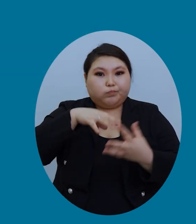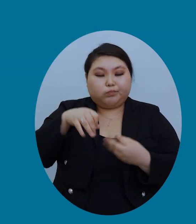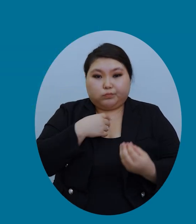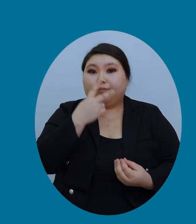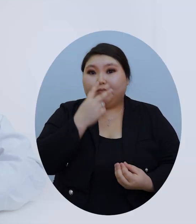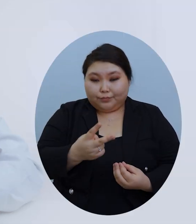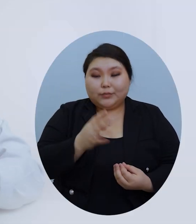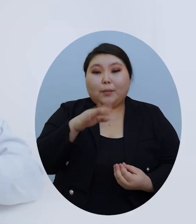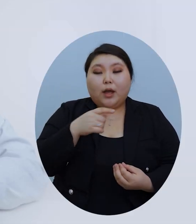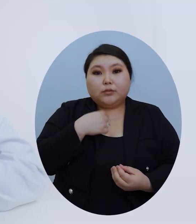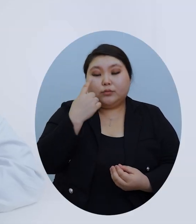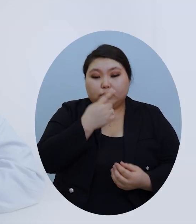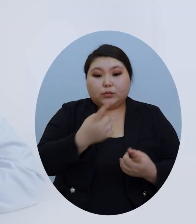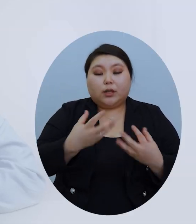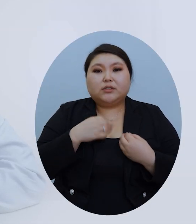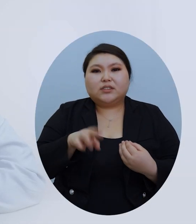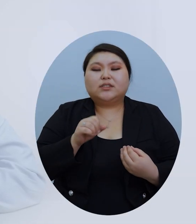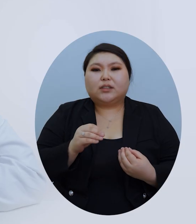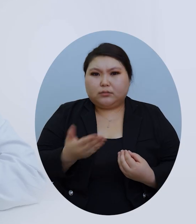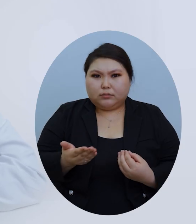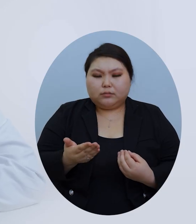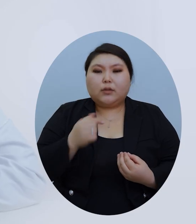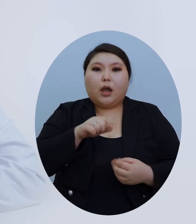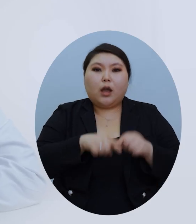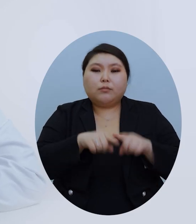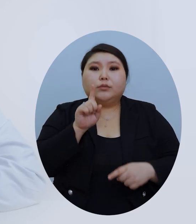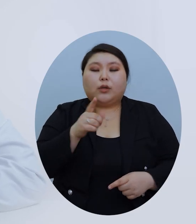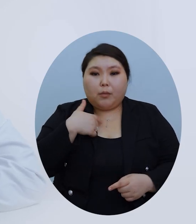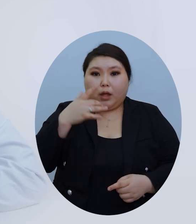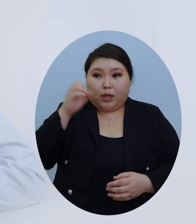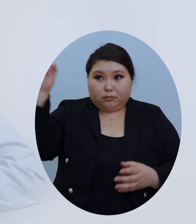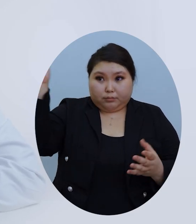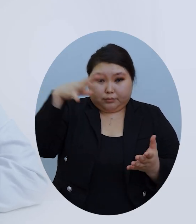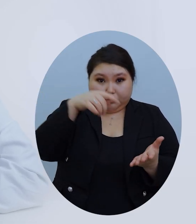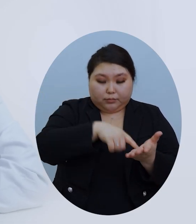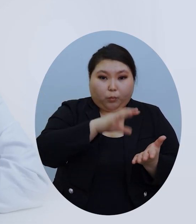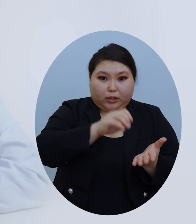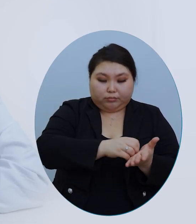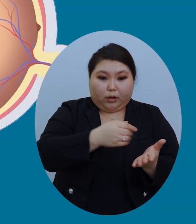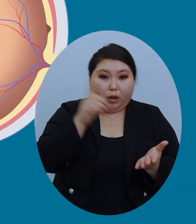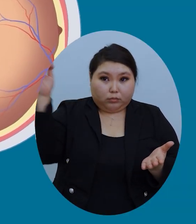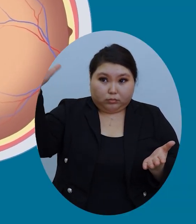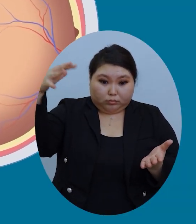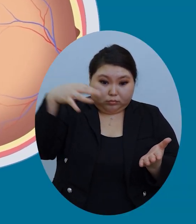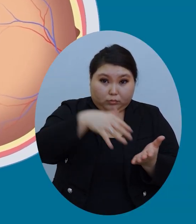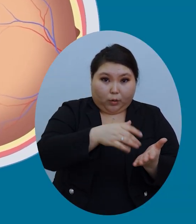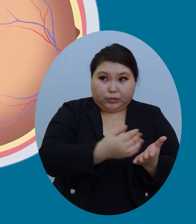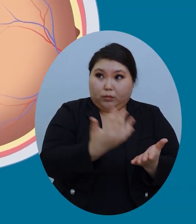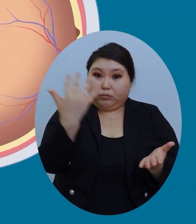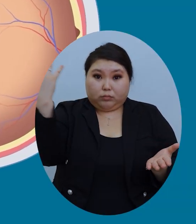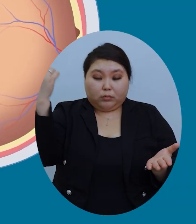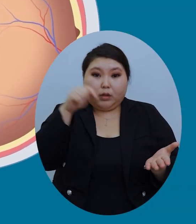боловсруулан хардаг. Тэгвэл яг яаж хүлээж авдаг юм бэ? Ямар нэгэн зүйл дээр гэрэл туслаа, эргээд ойлоо. Ойгоод ирж байгаа